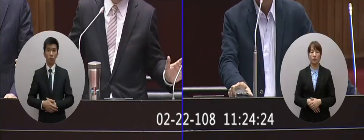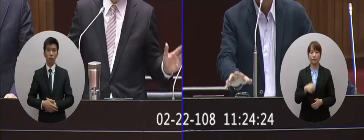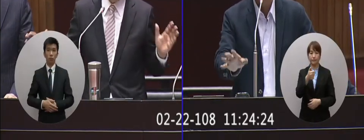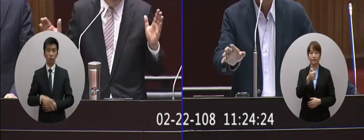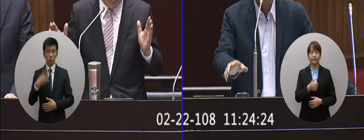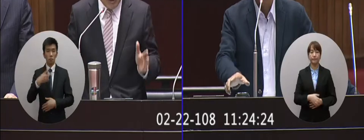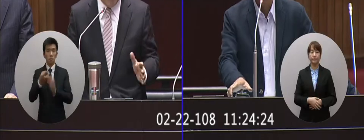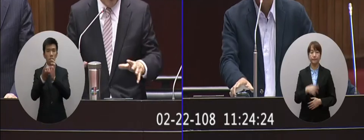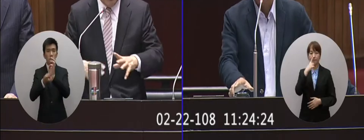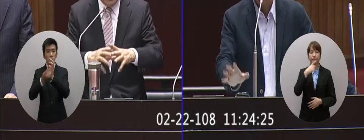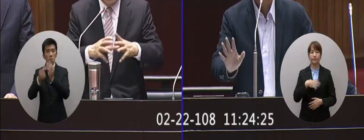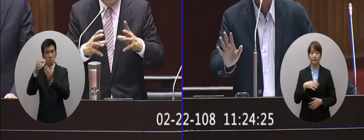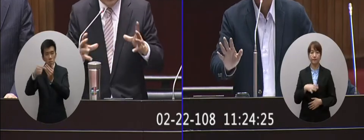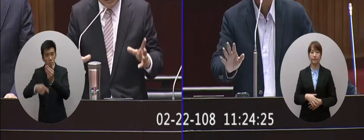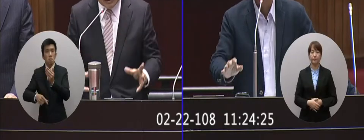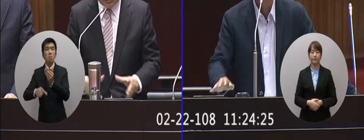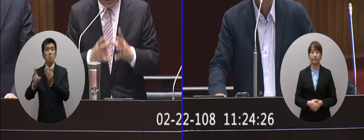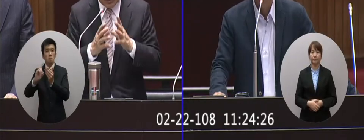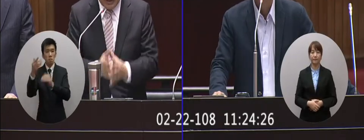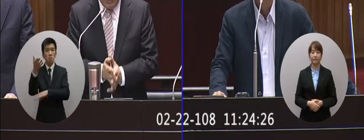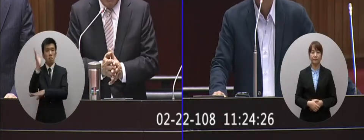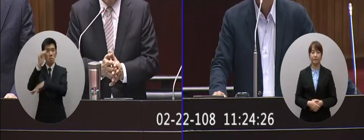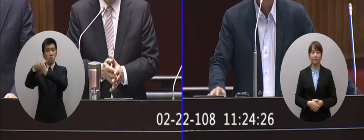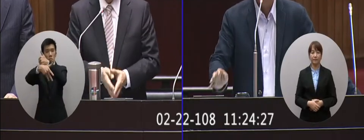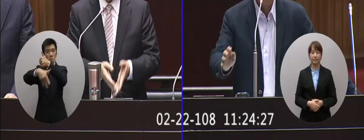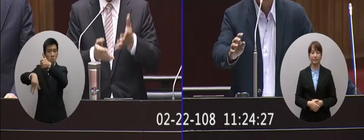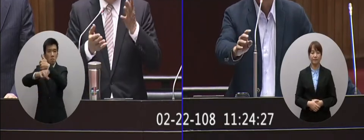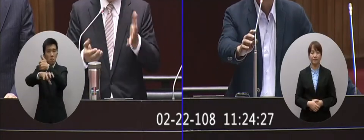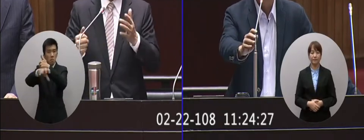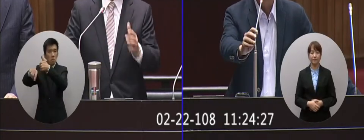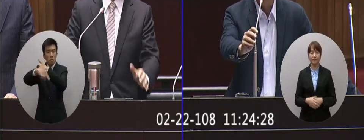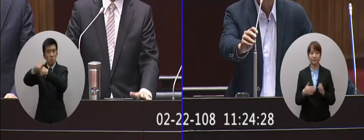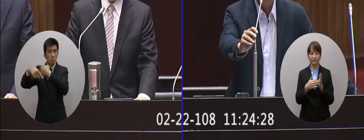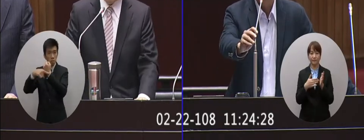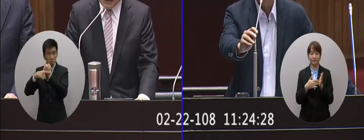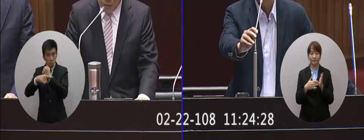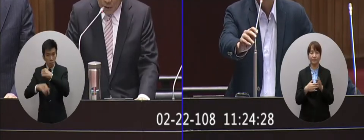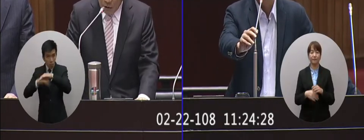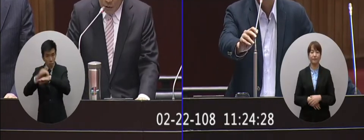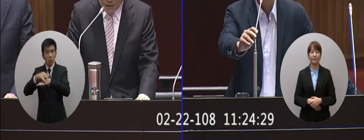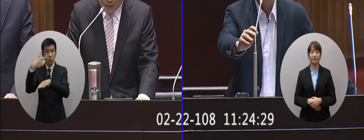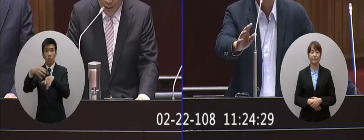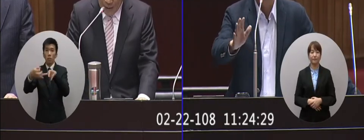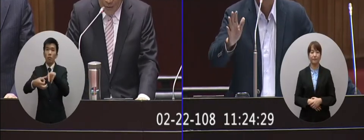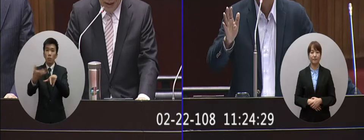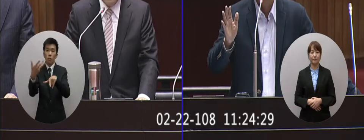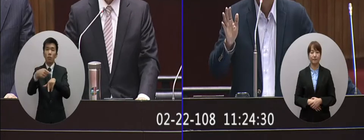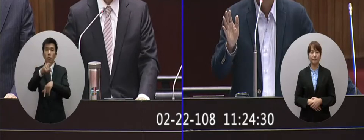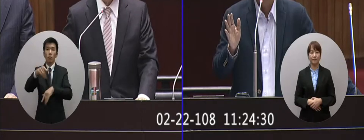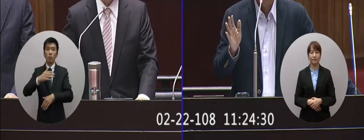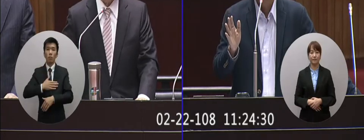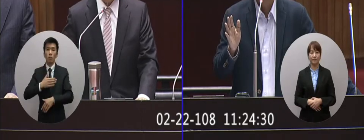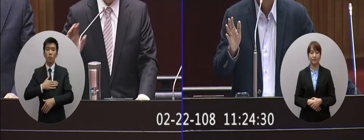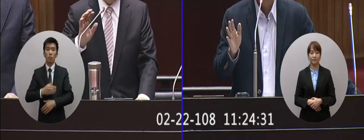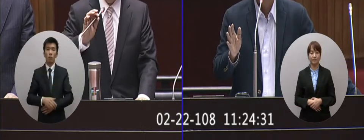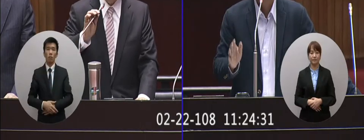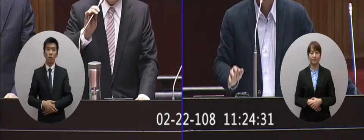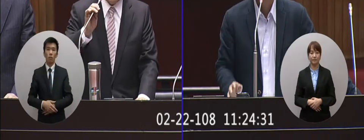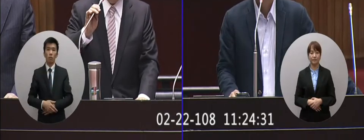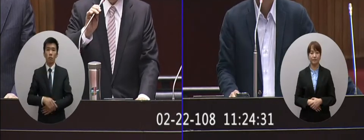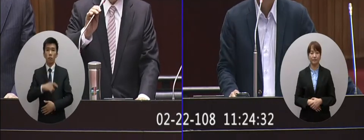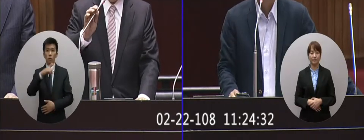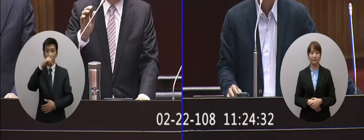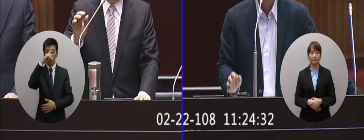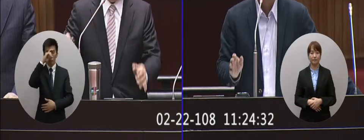方法，相关的部位做出来了，啊，再来报告。 OK， 哦， 社会各界知影，啊，就是讲这老